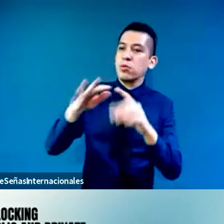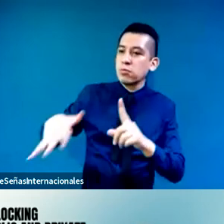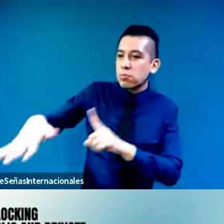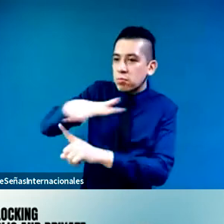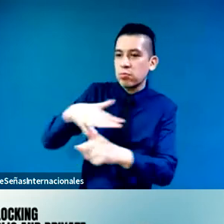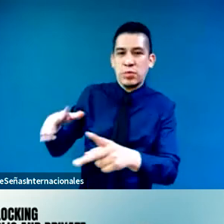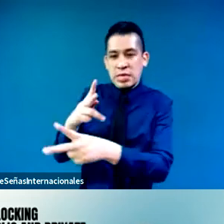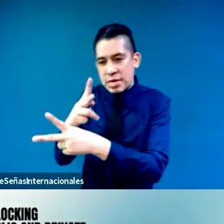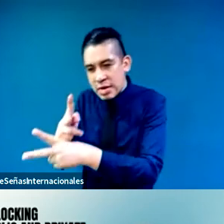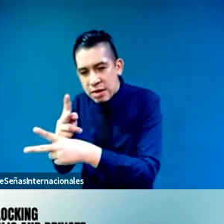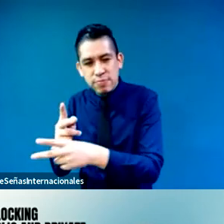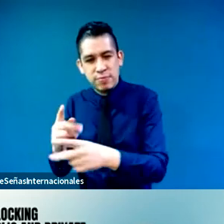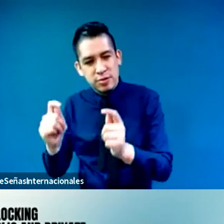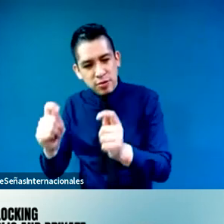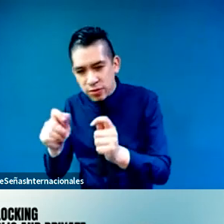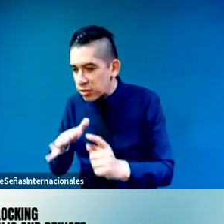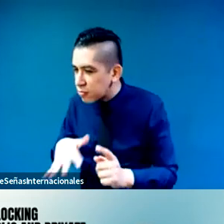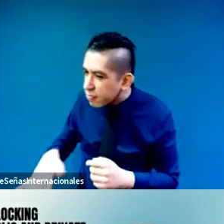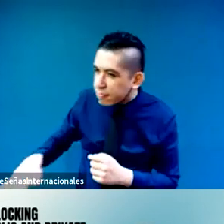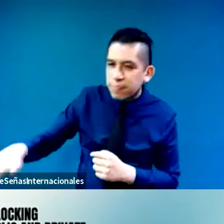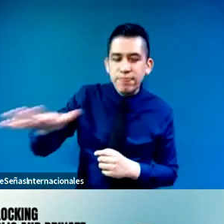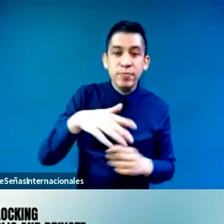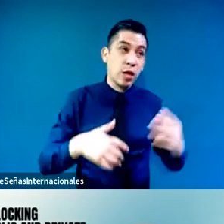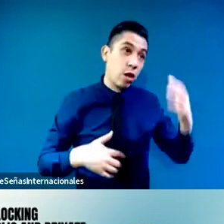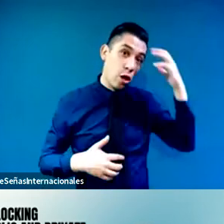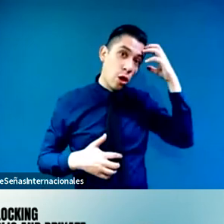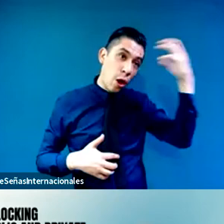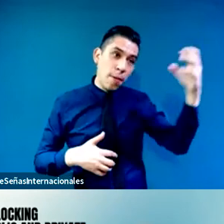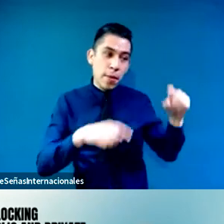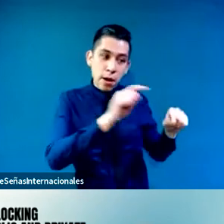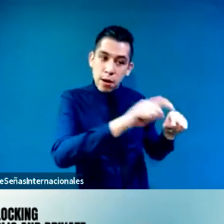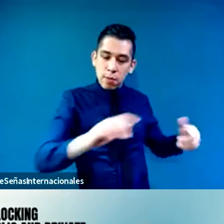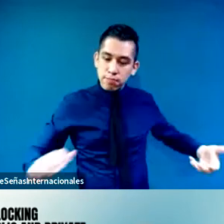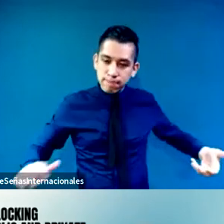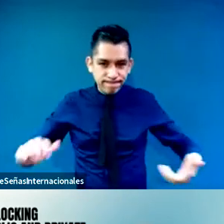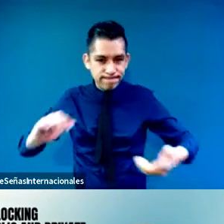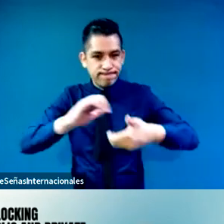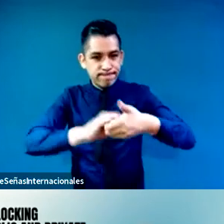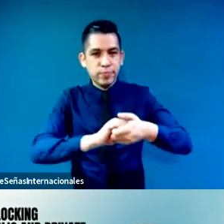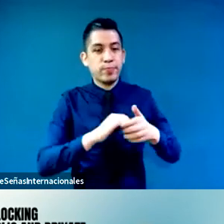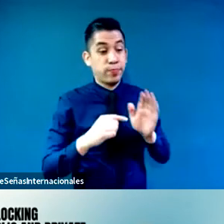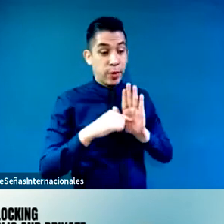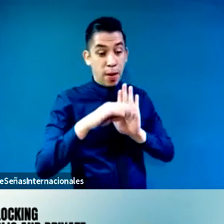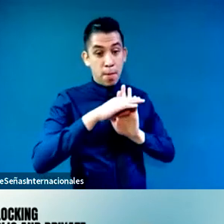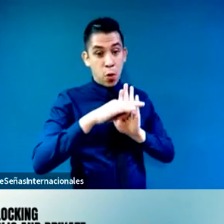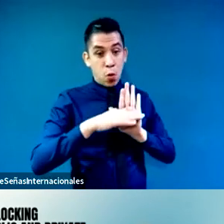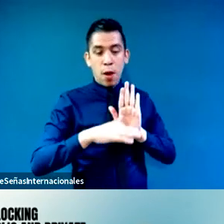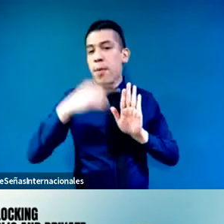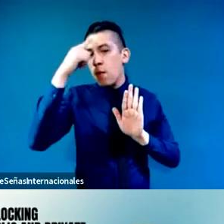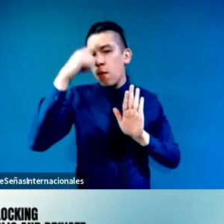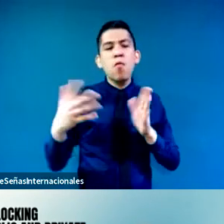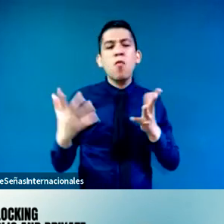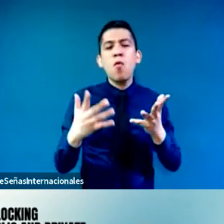सिप विकास कार्यक्रम गर्नको लागि स्थानीय सरकार प्रदेश सरकारसँग सहकारी गरेर काम गरिराखेका छौँ हालसालै मात्र